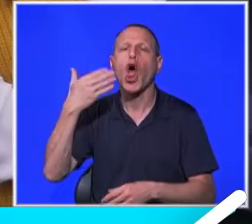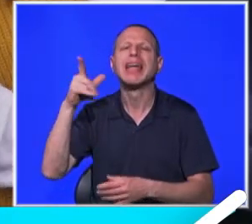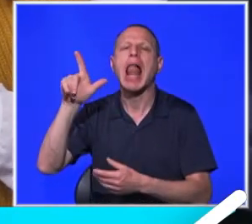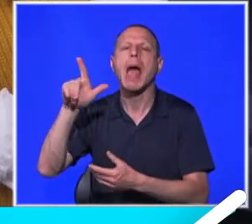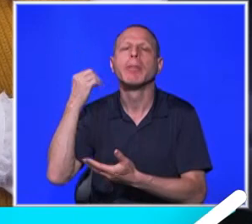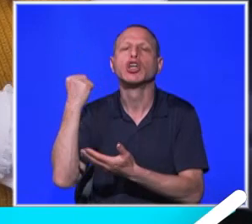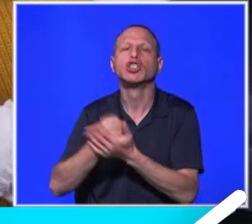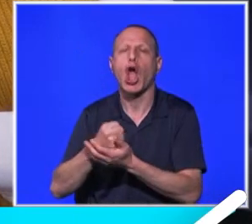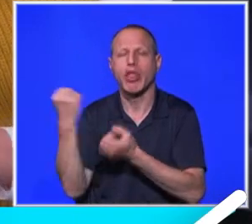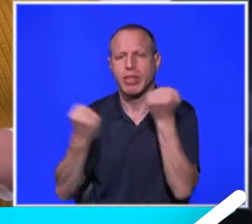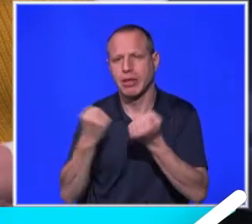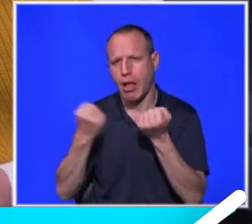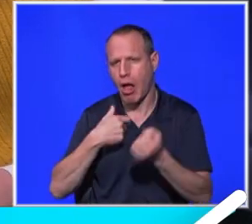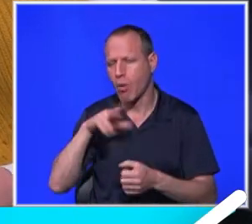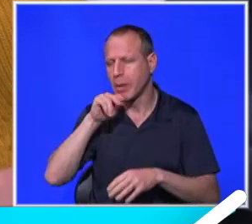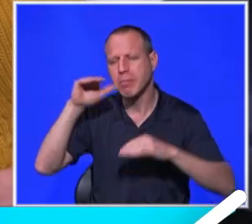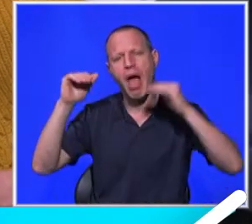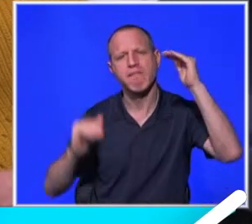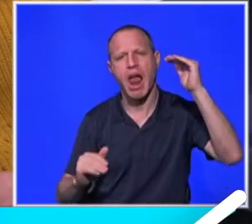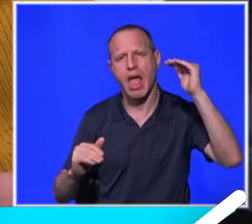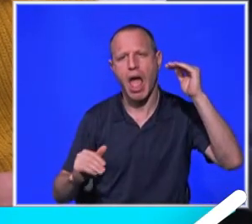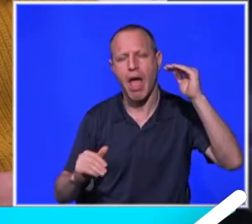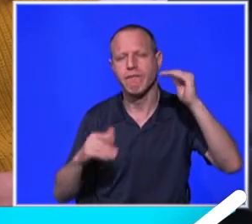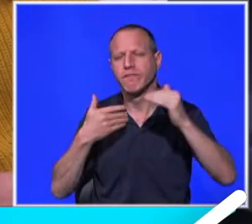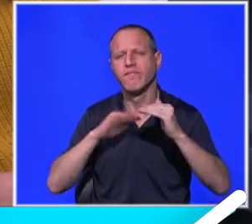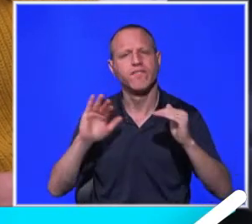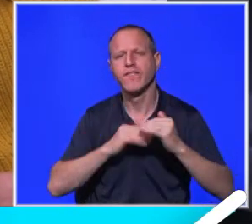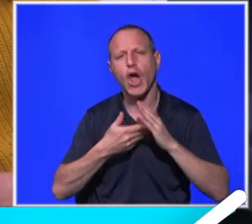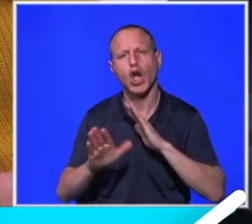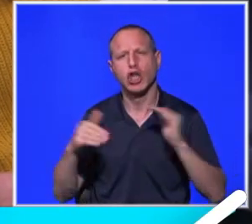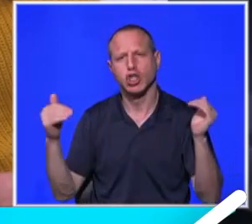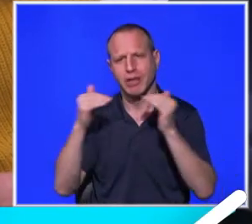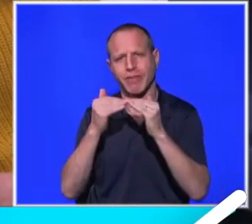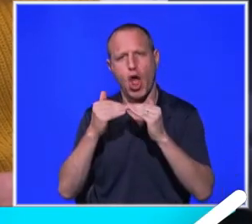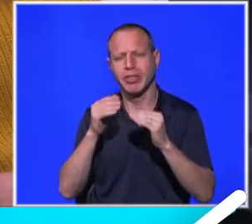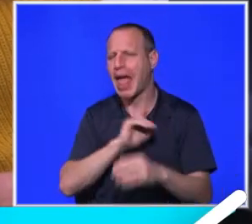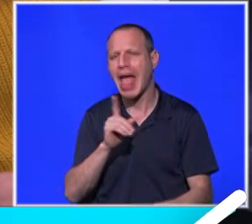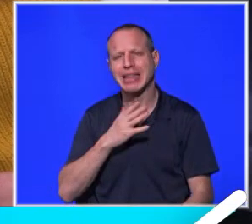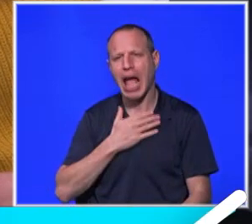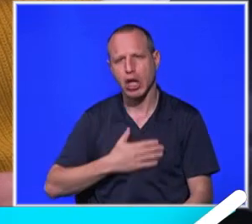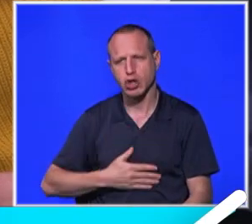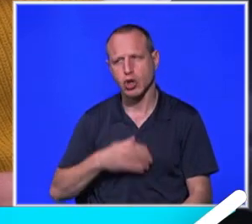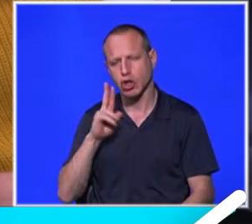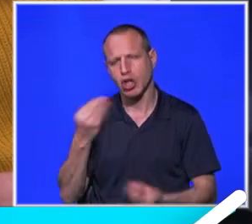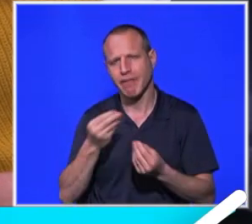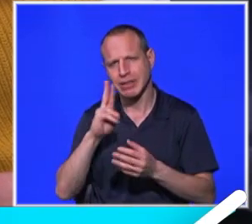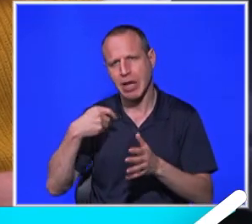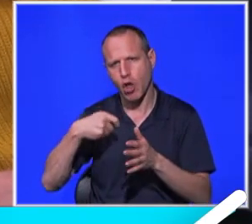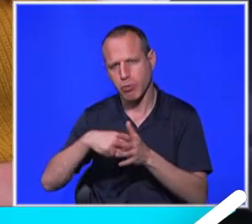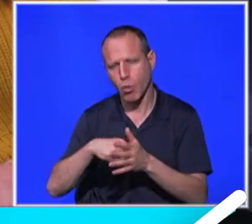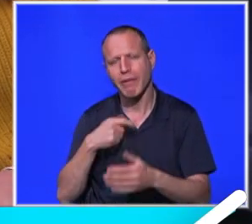על חוסר, כשאנחנו מדברים על אפליה ועל חוסר שוויון, אז אין פה רצון, אלא יש פה דבר שצריך להיות מתוקן, אבל כן, אני